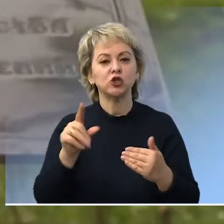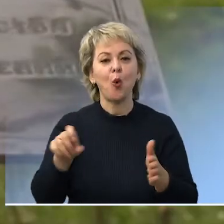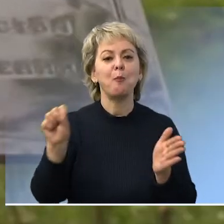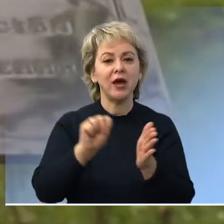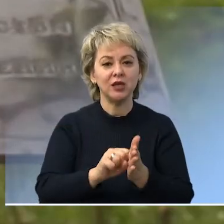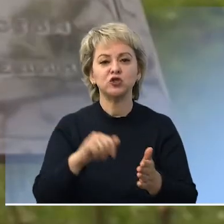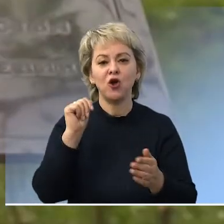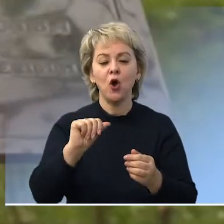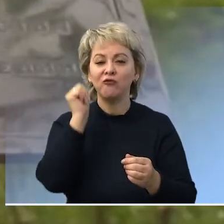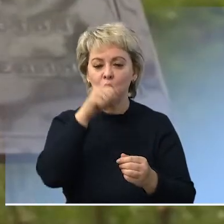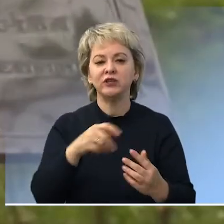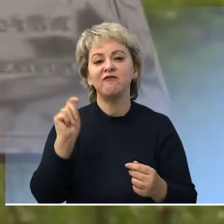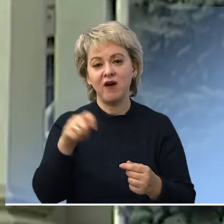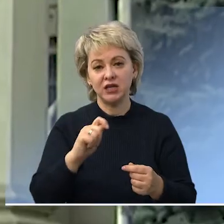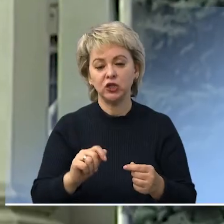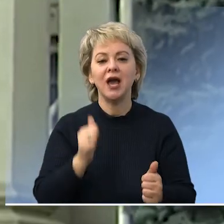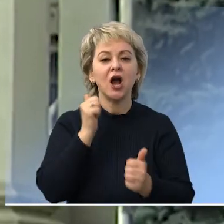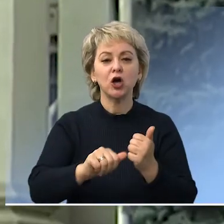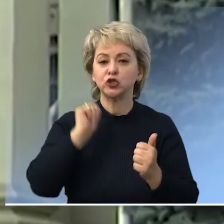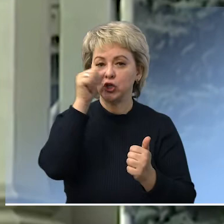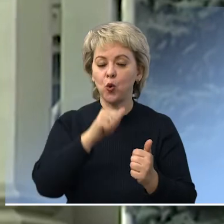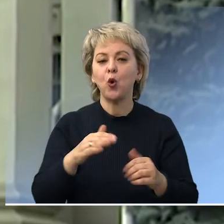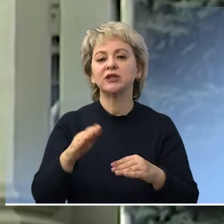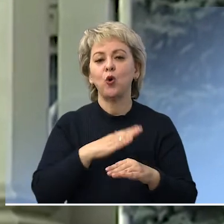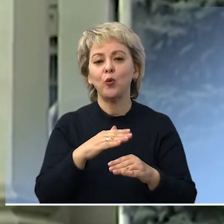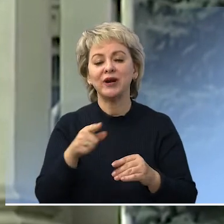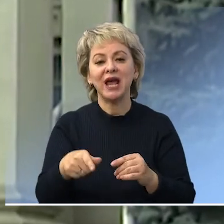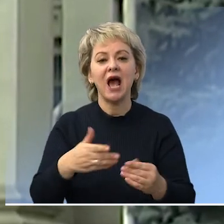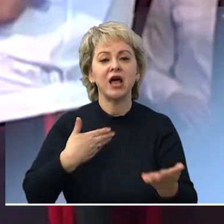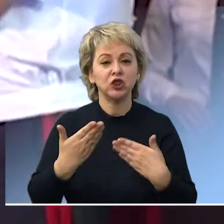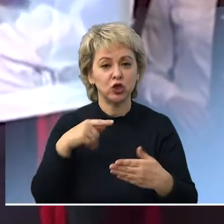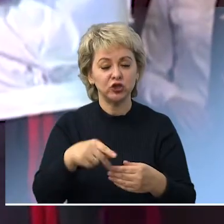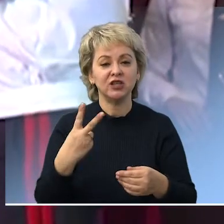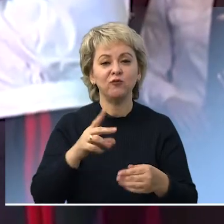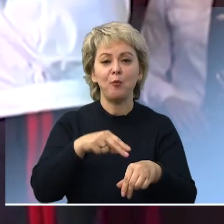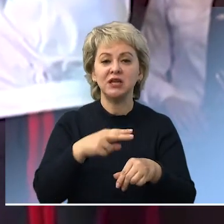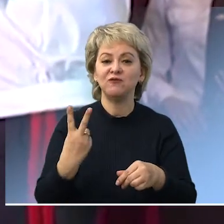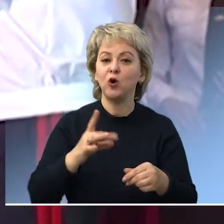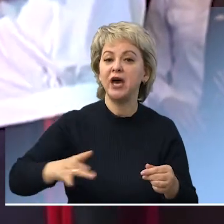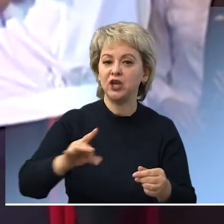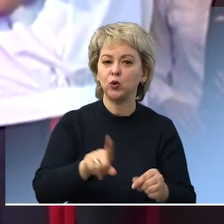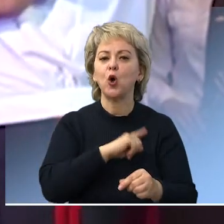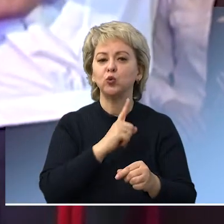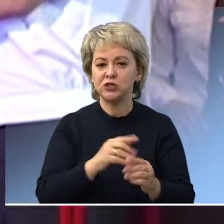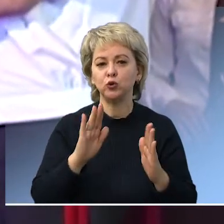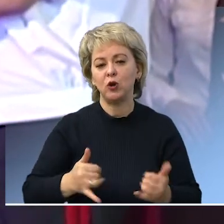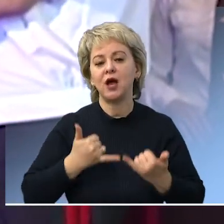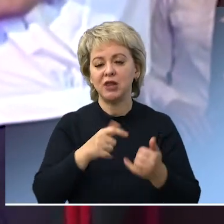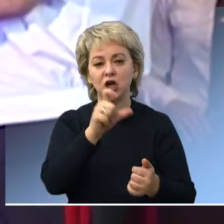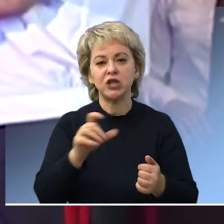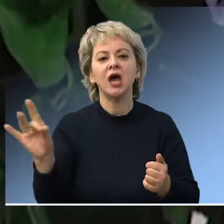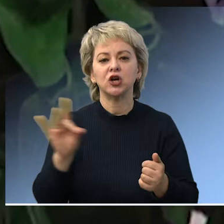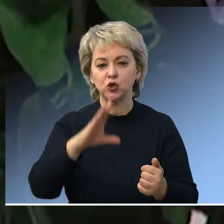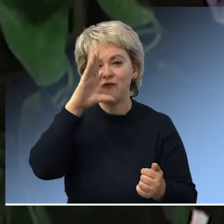ростовчан, погибших в годы Сталинградской битвы. Год от года добрые соседские отношения полицейских двух регионов крепнут, и только на благо